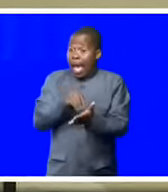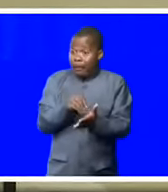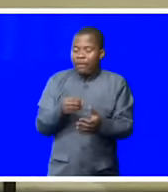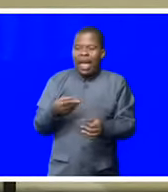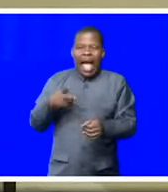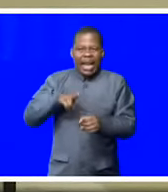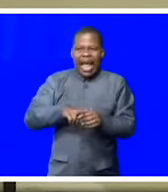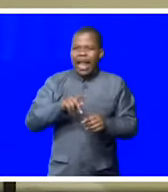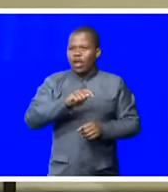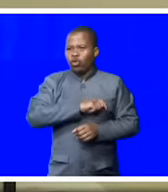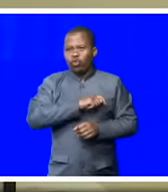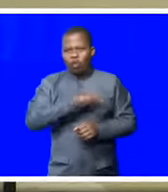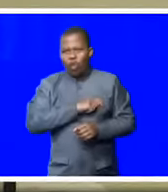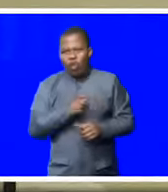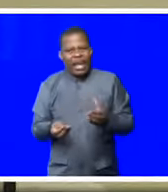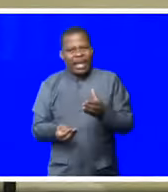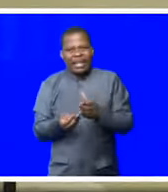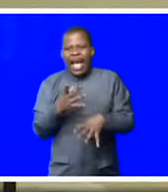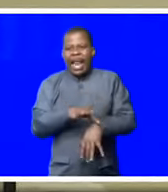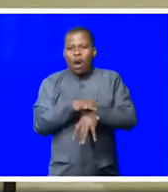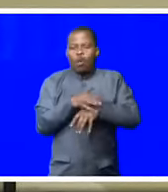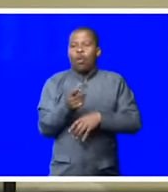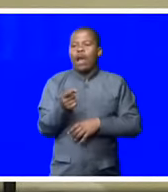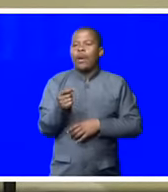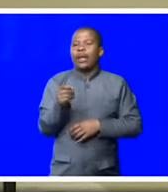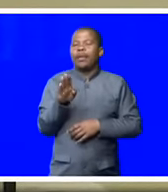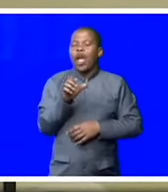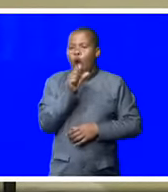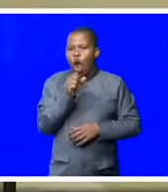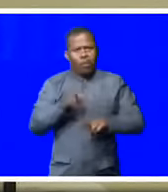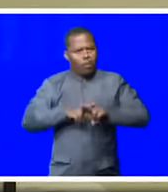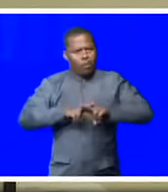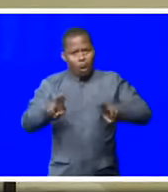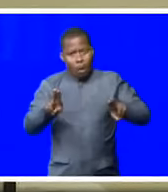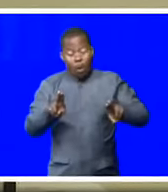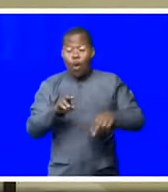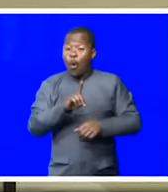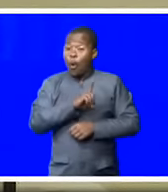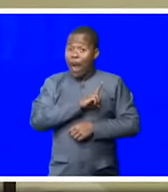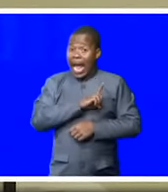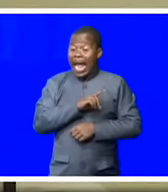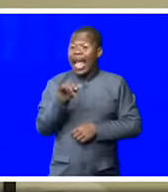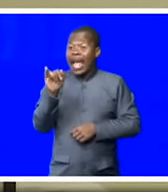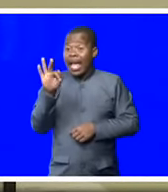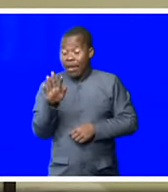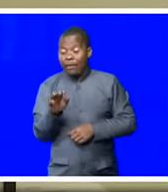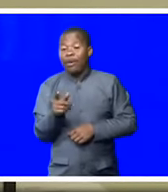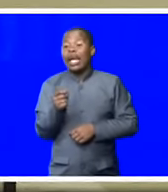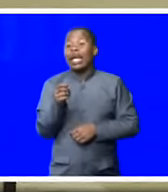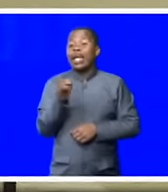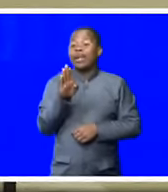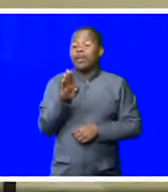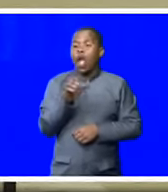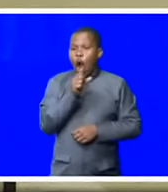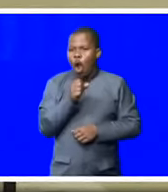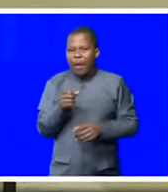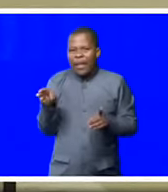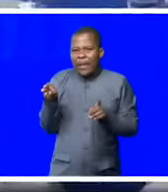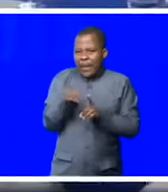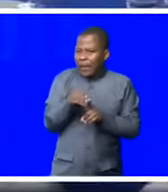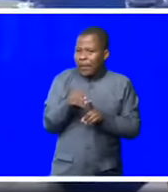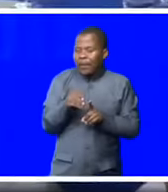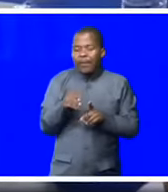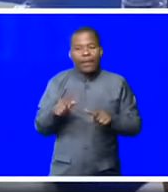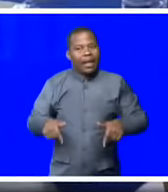nangasiphi isikhathi bagule baguliswe iTB ngoba kungabeka impilo yabo engotini lenkulu